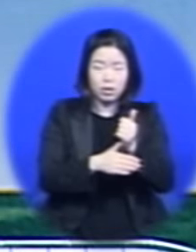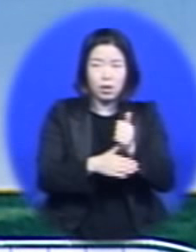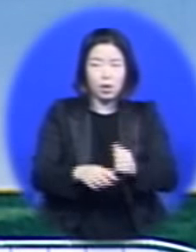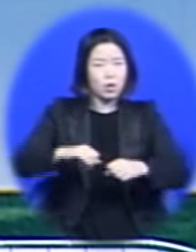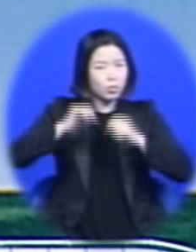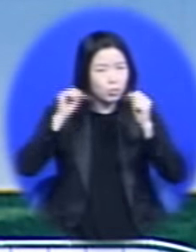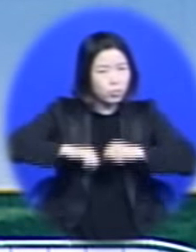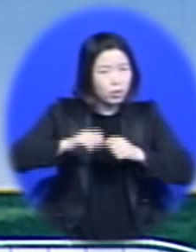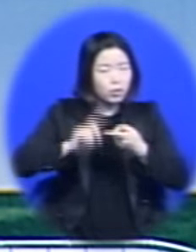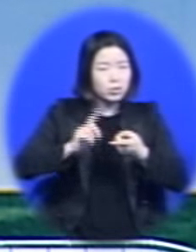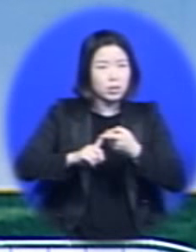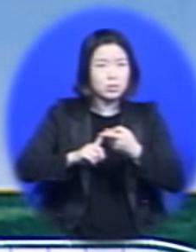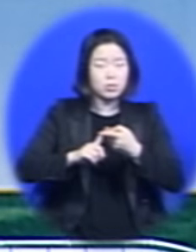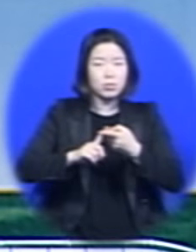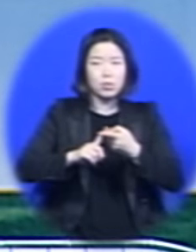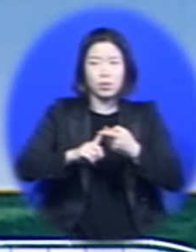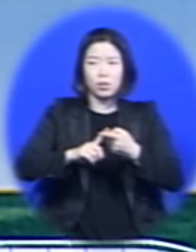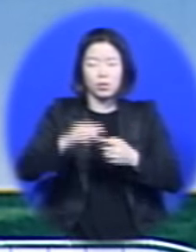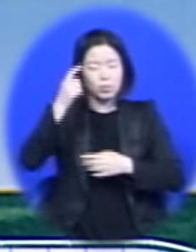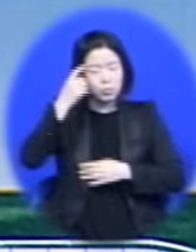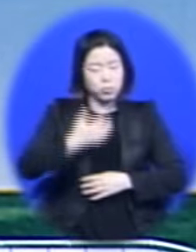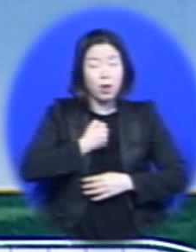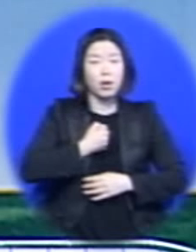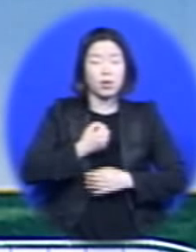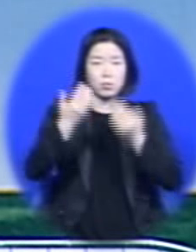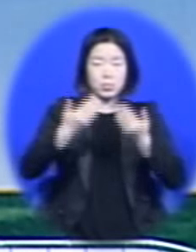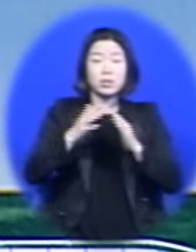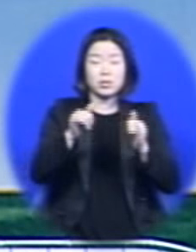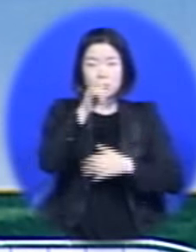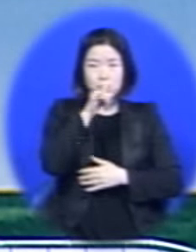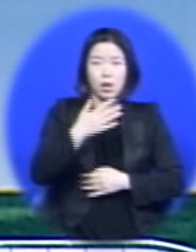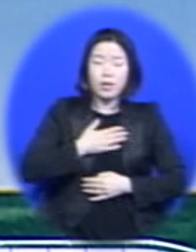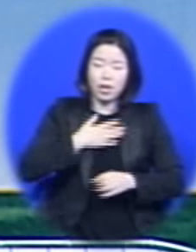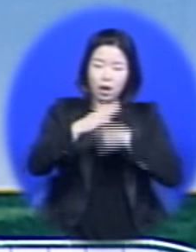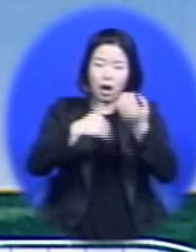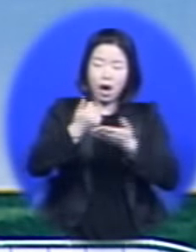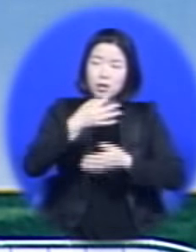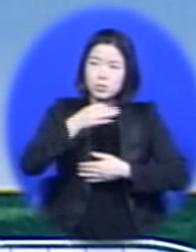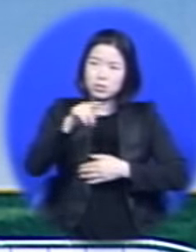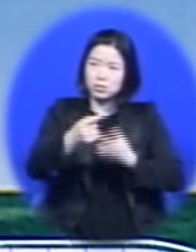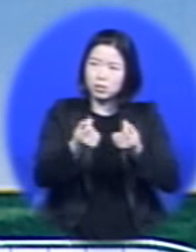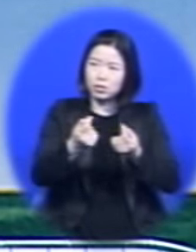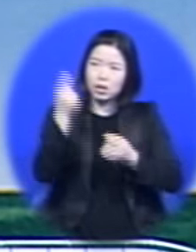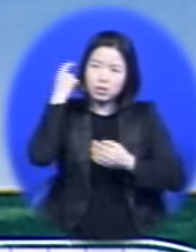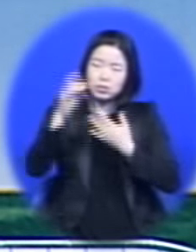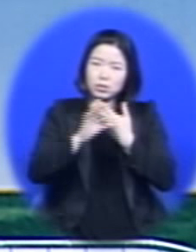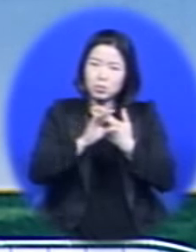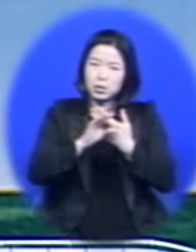대해서 충격을 받았다는 분이 계셨습니다. 아, 내가 하나님의 음성을 그렇게 들었다면 나도 그럴 수